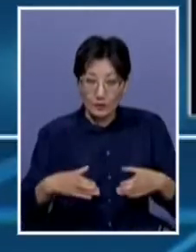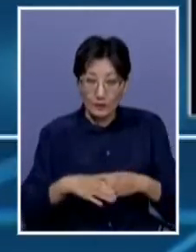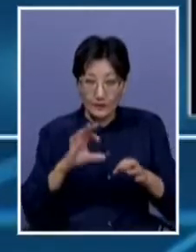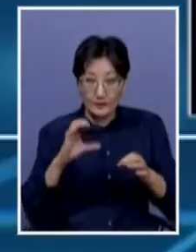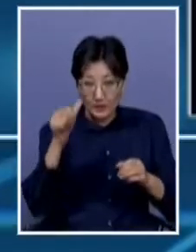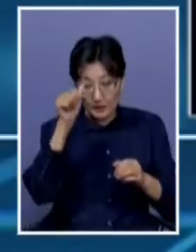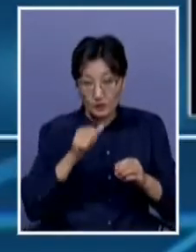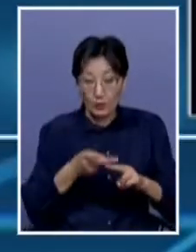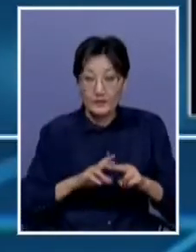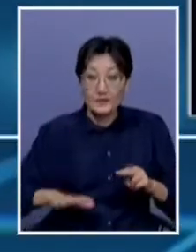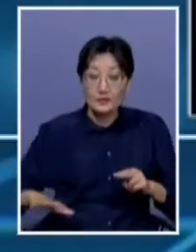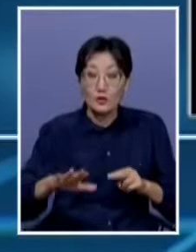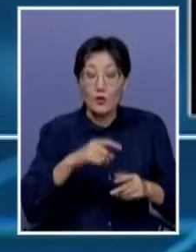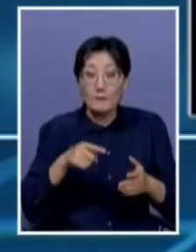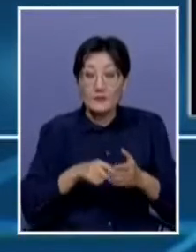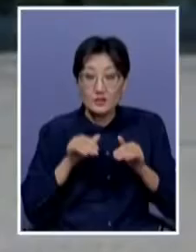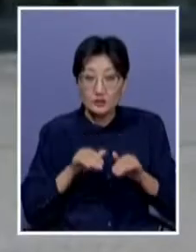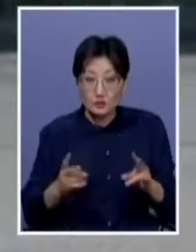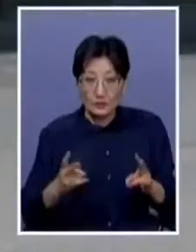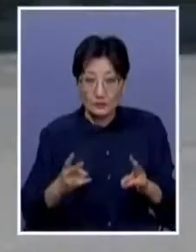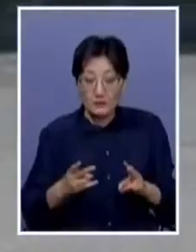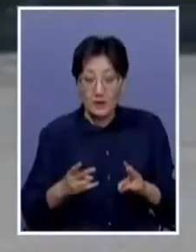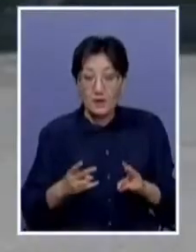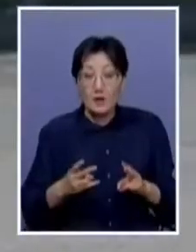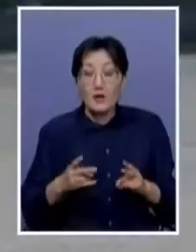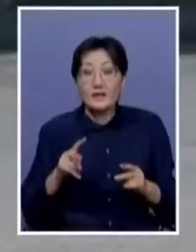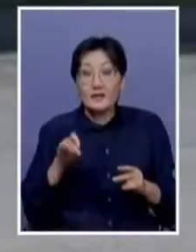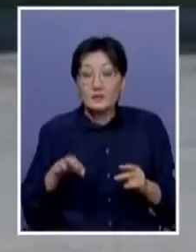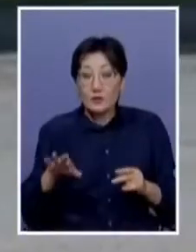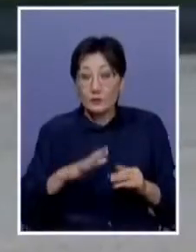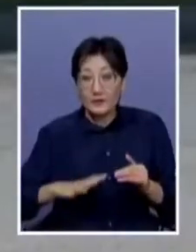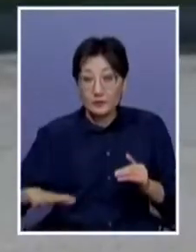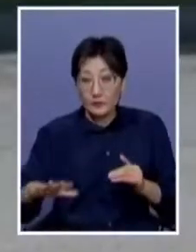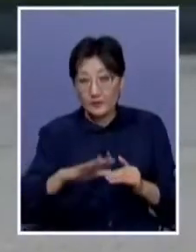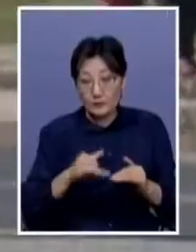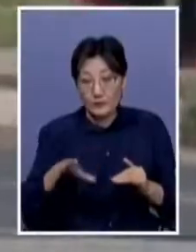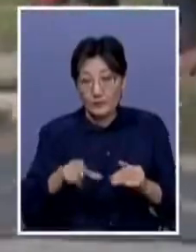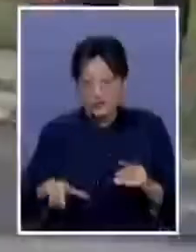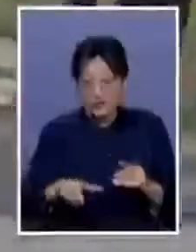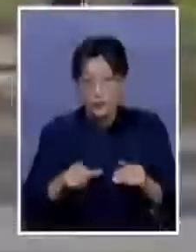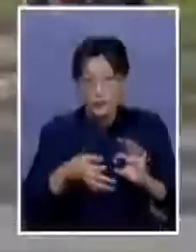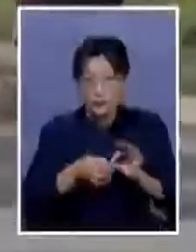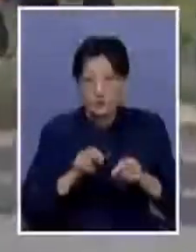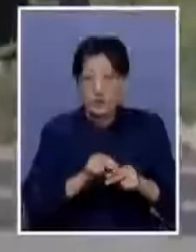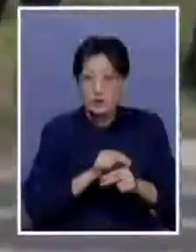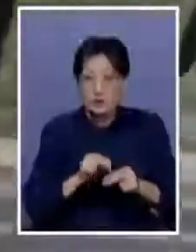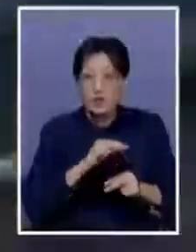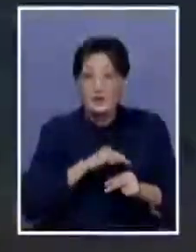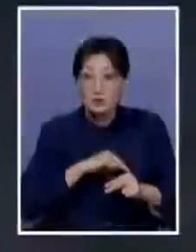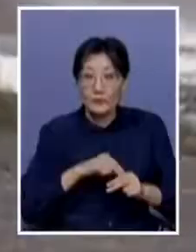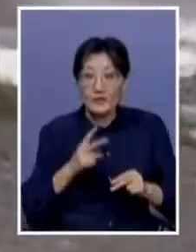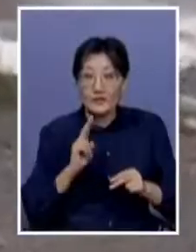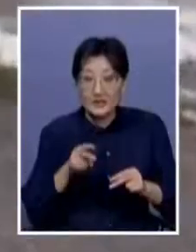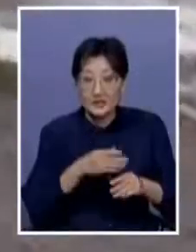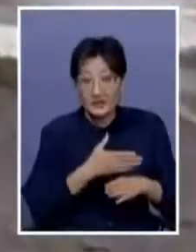қыркүйекте аталған жердегі мәселені шешуі керек. Алайда Лесная поляна тұрғын үй алабындағы барлық жолдарды күрделі жөндеу жұмыстары тек 2 жылдан